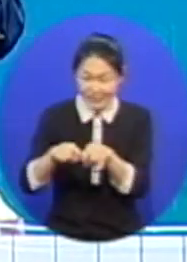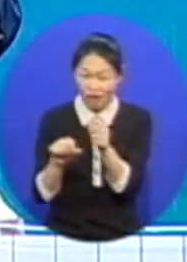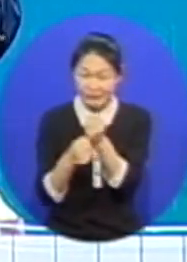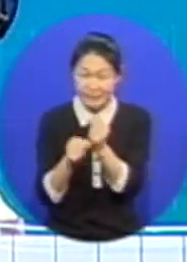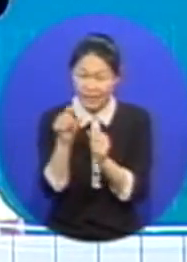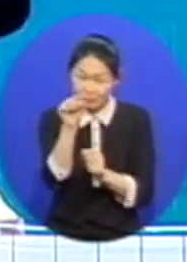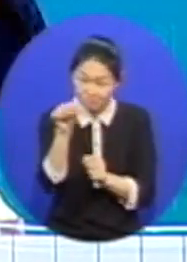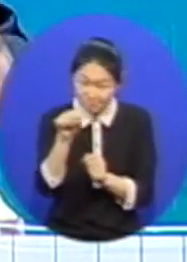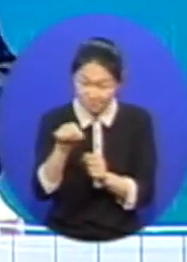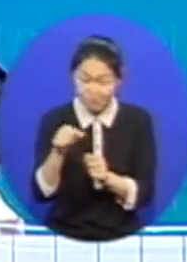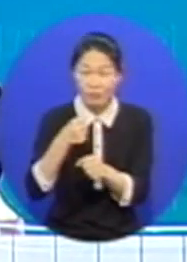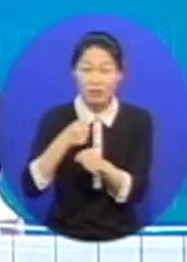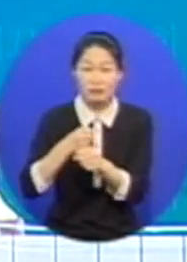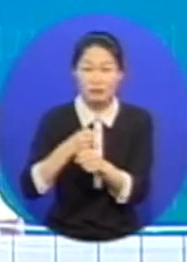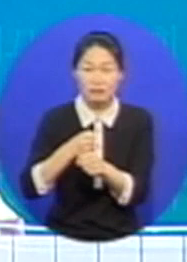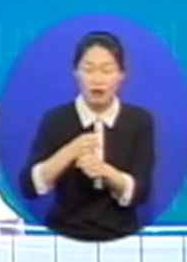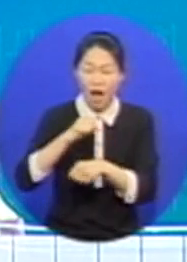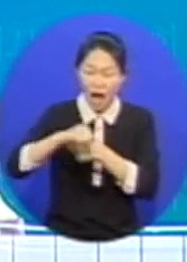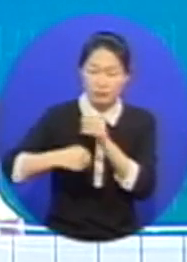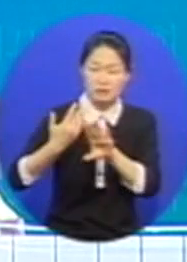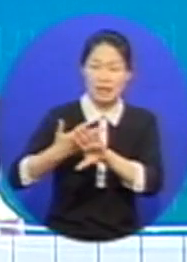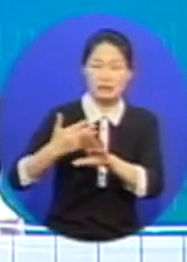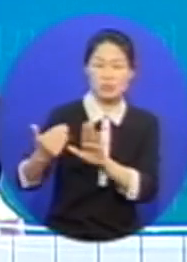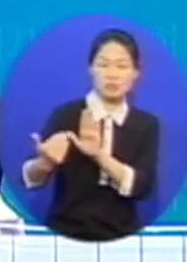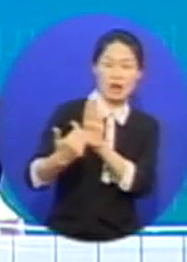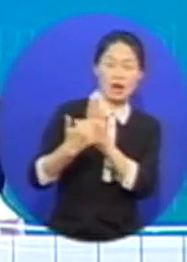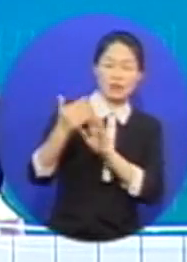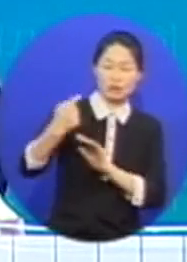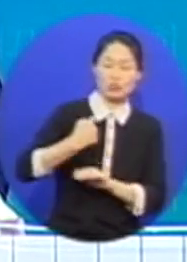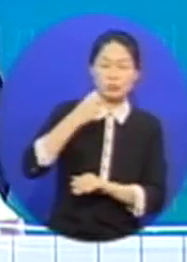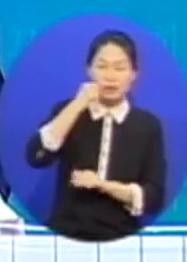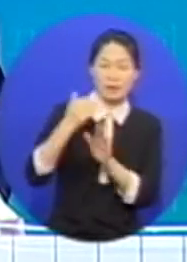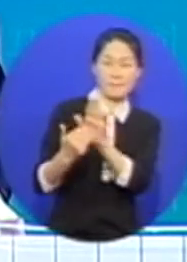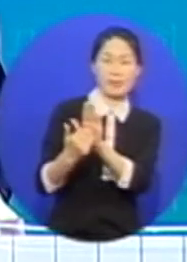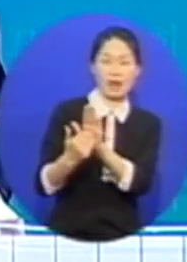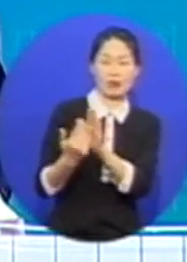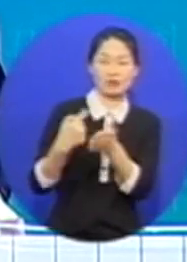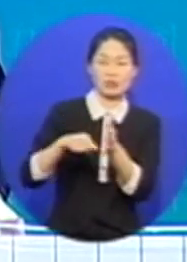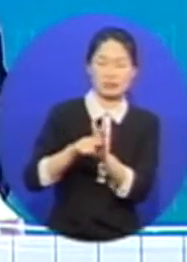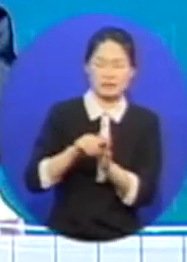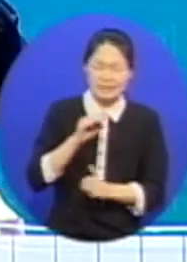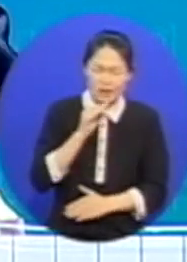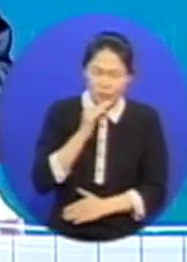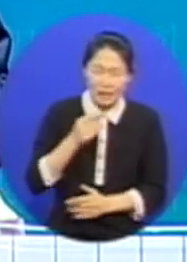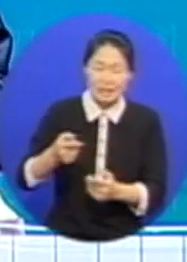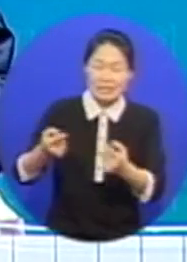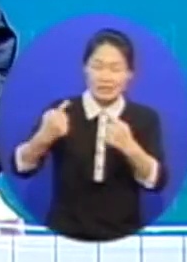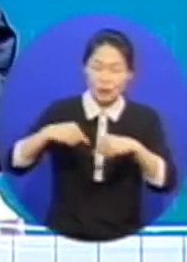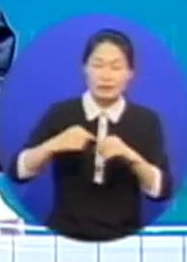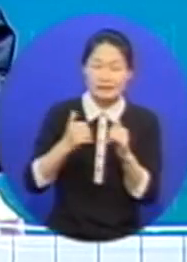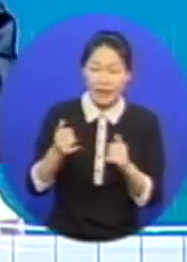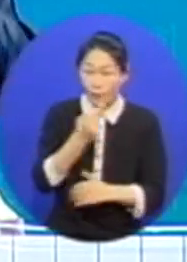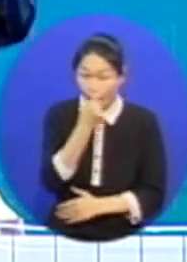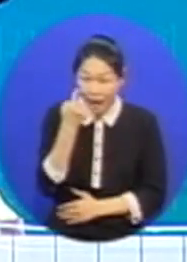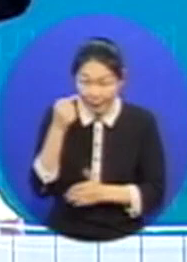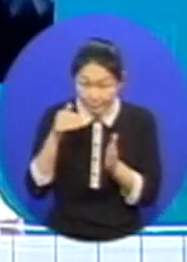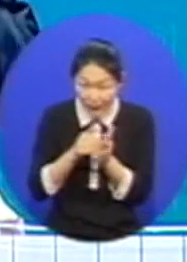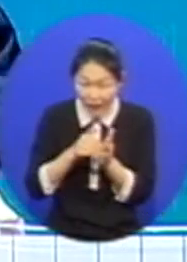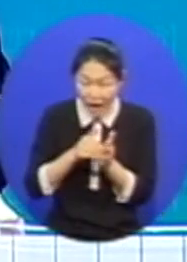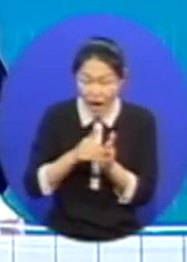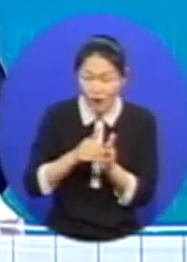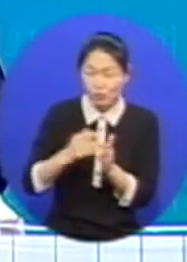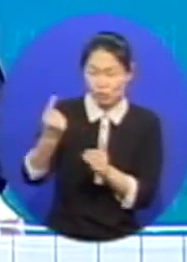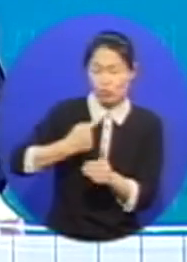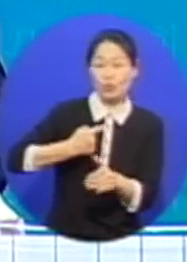어떻게 사람이 함부로 우리 집에 들어와요 정말 들어와야 될 사랑 그것도 확인도 하고 그러고서